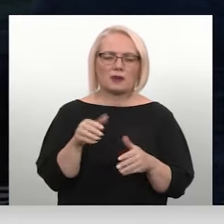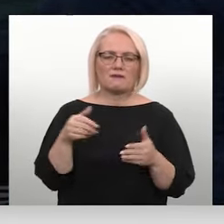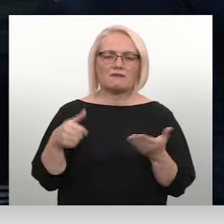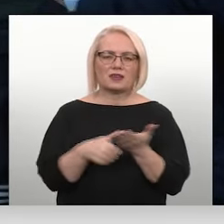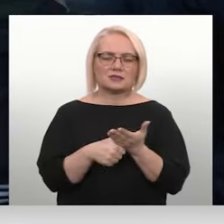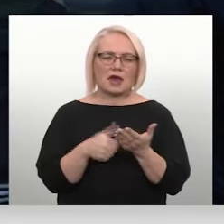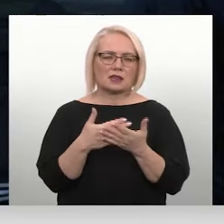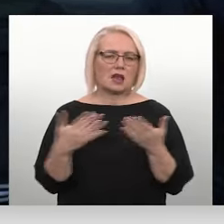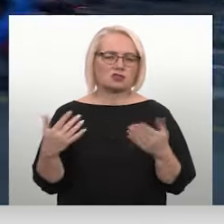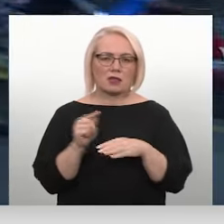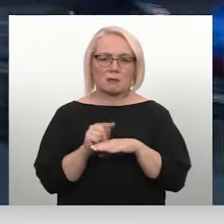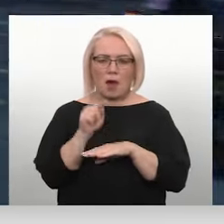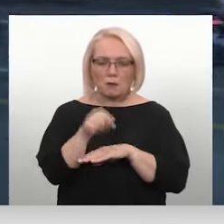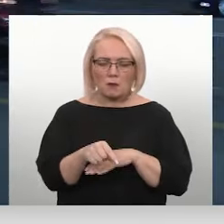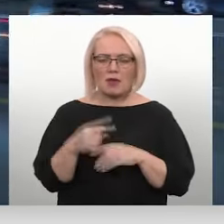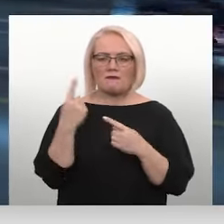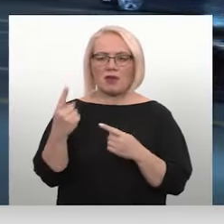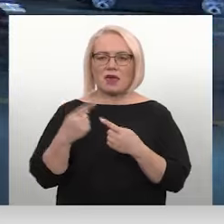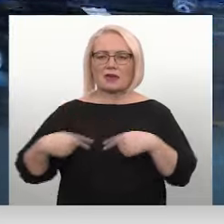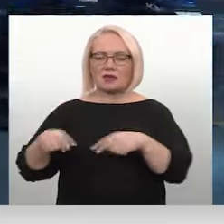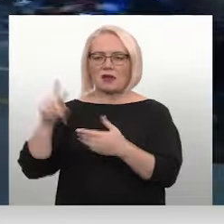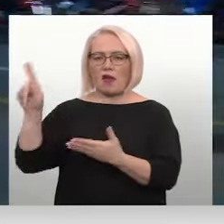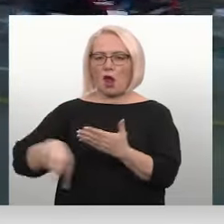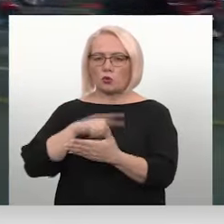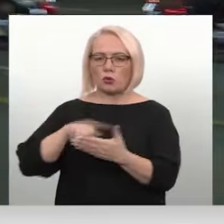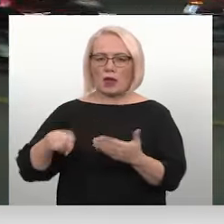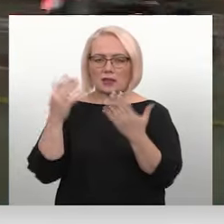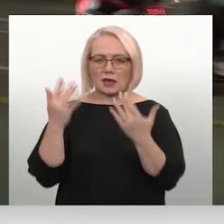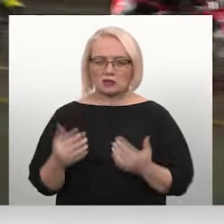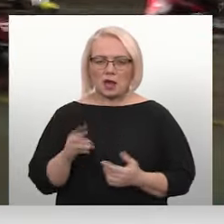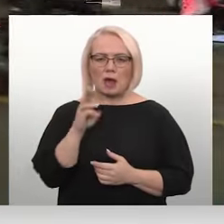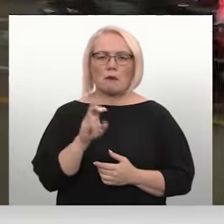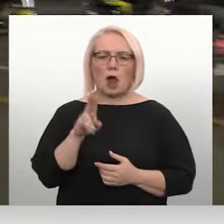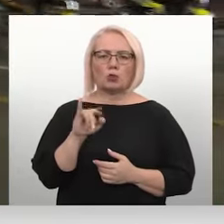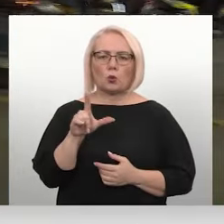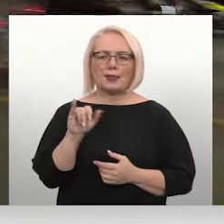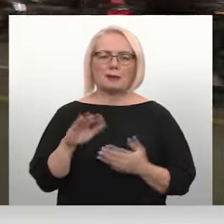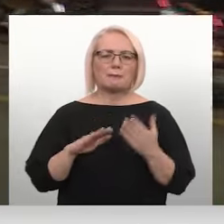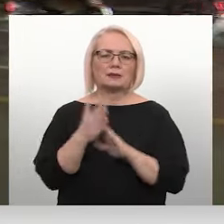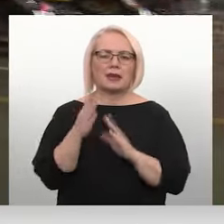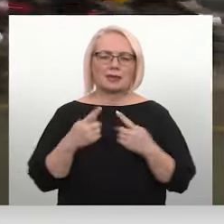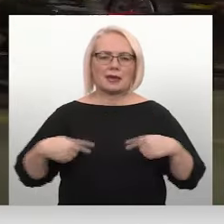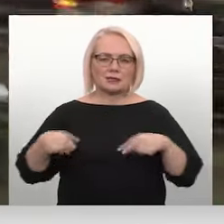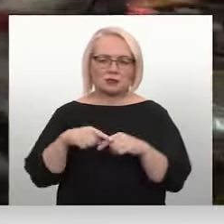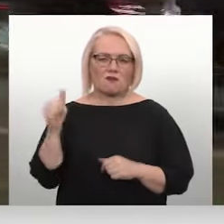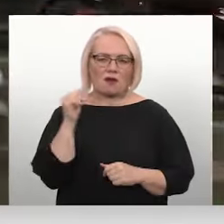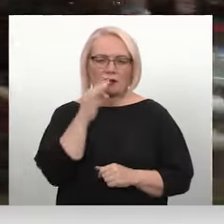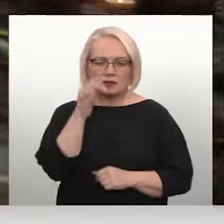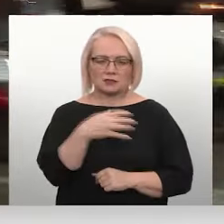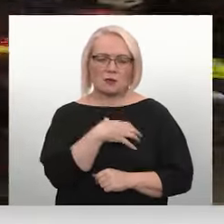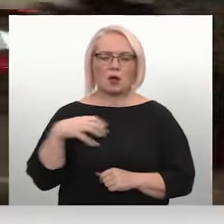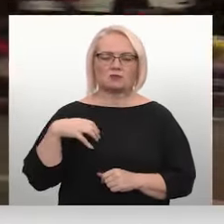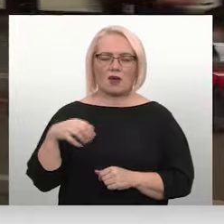Vienā iecirknī rezultāti jau ir anulēti, runa ir par Marneulī pilsētas iecirkni, par ko stāstīja jau vakar, kur pašvaldības pārstāvis urnā